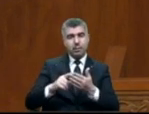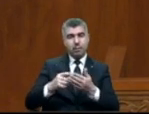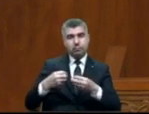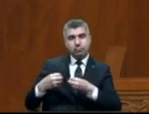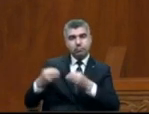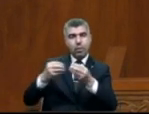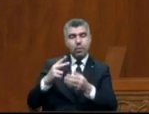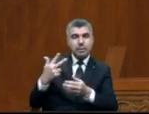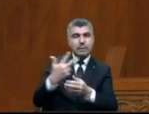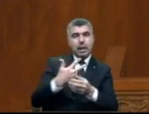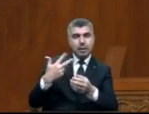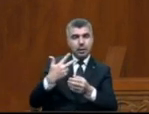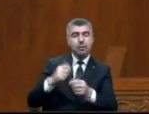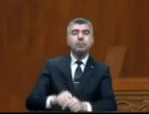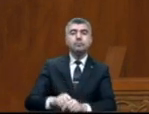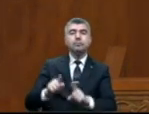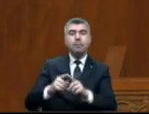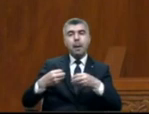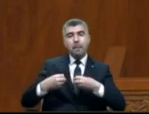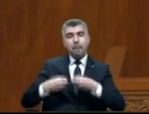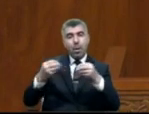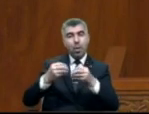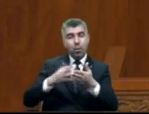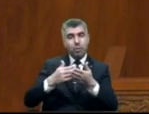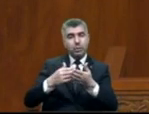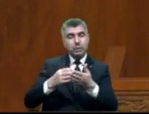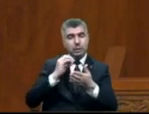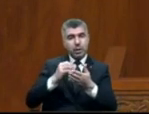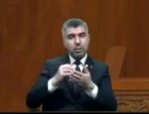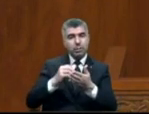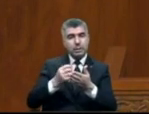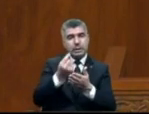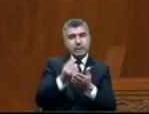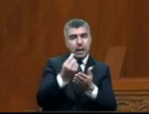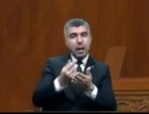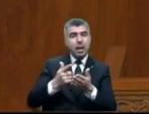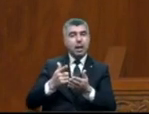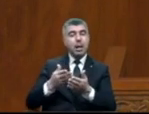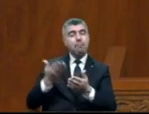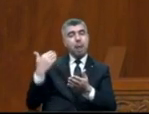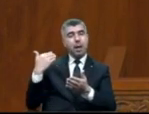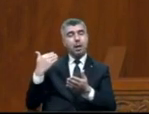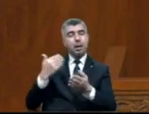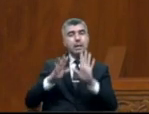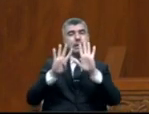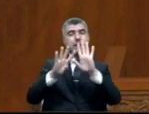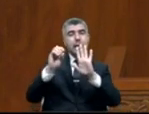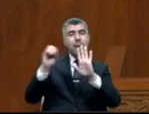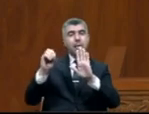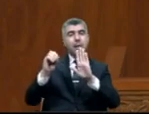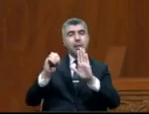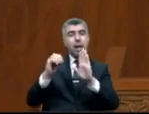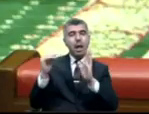الرئيسية الثلاث، وبلغت المبيعات ديال هذه الحبوب إلى حد إلى البارحة 900,000 قنطار